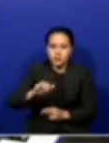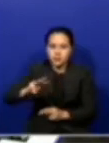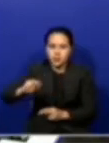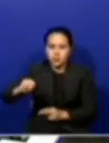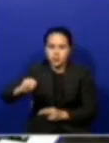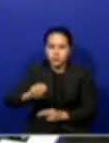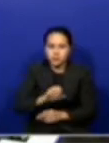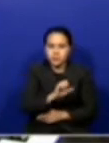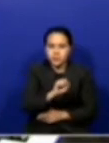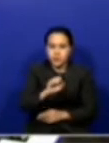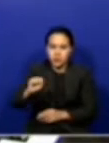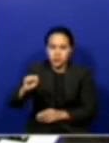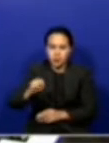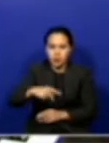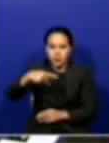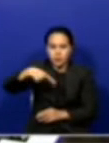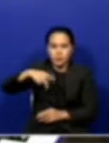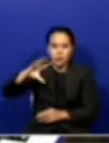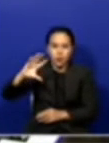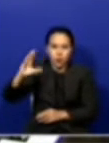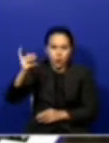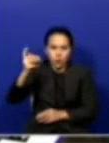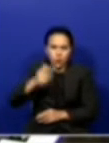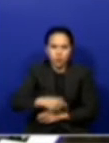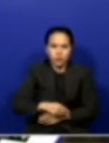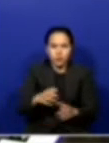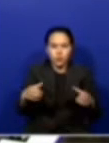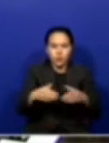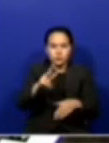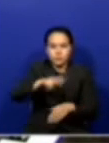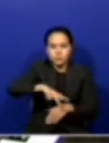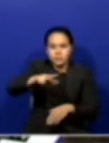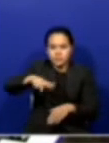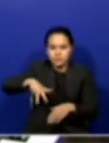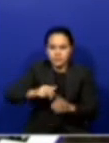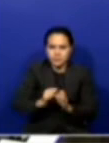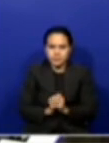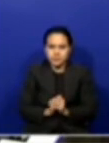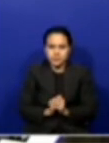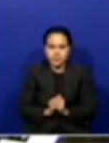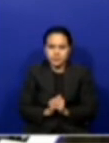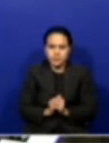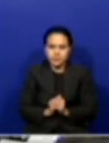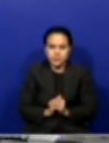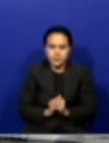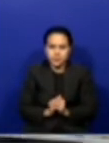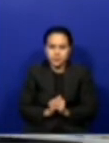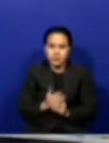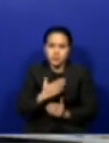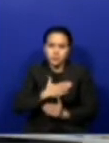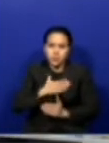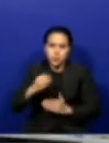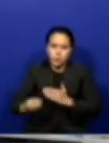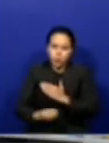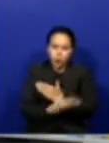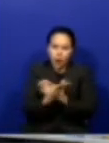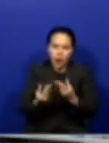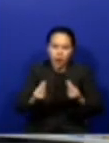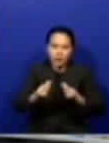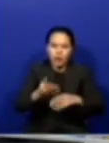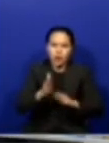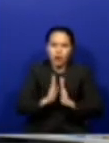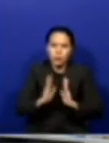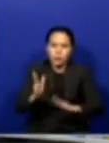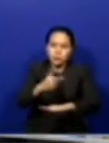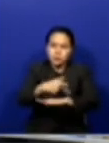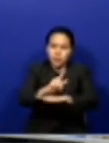แทนราษฎรจังหวัดพิษณุโลกพรรคเพื่อไทยสิ่งที่ผมได้มีโอกาสนะครับต้องขอขอบคุณท่านประธานที่